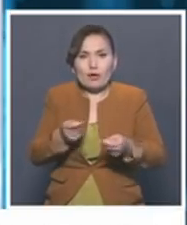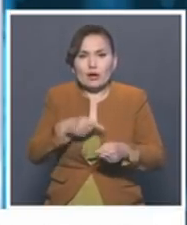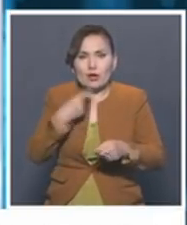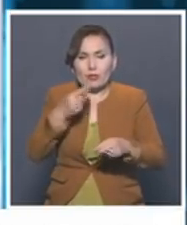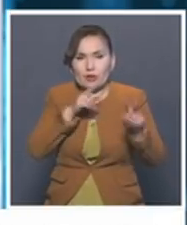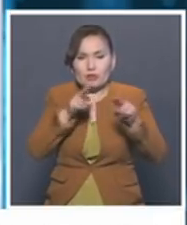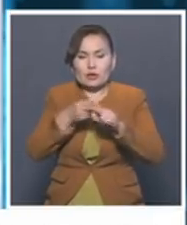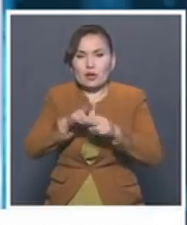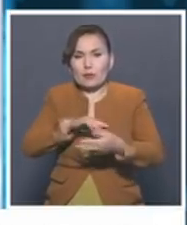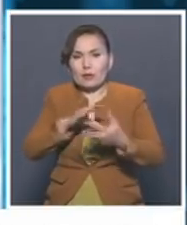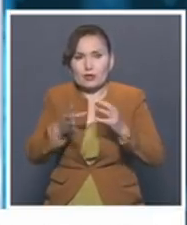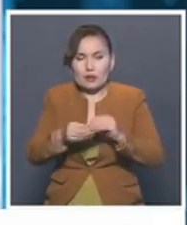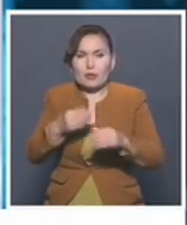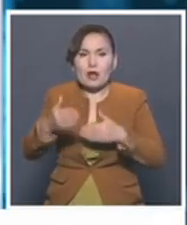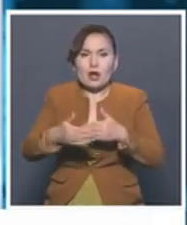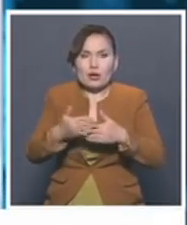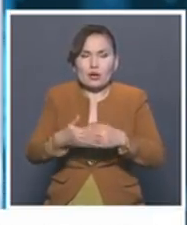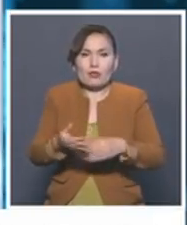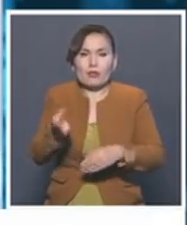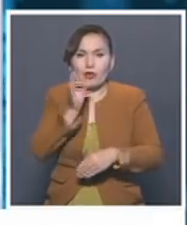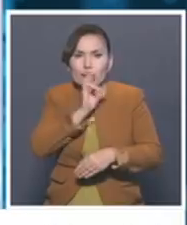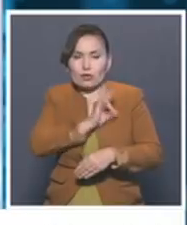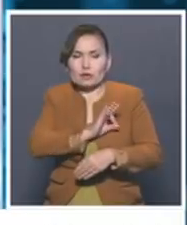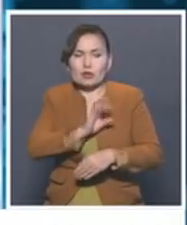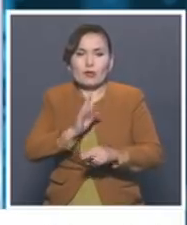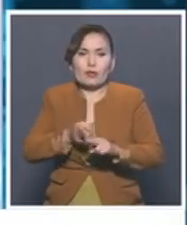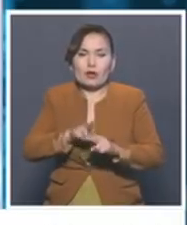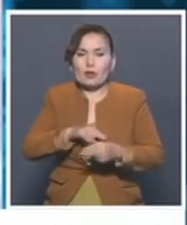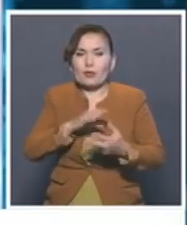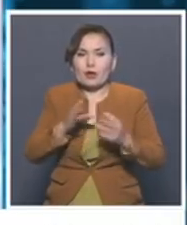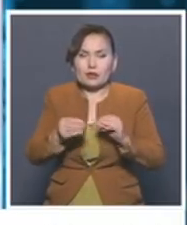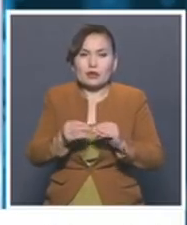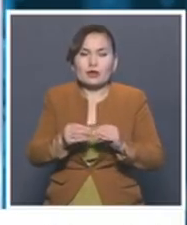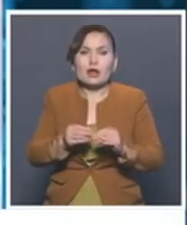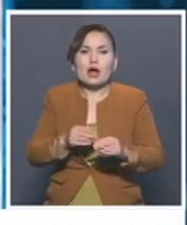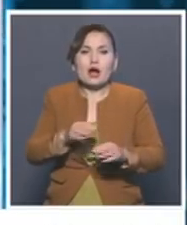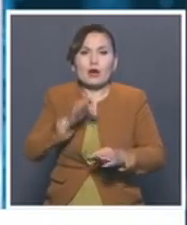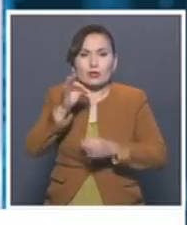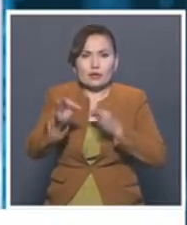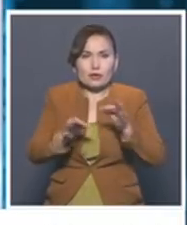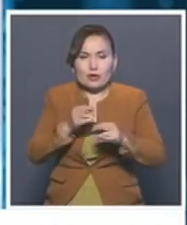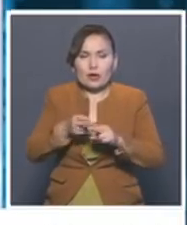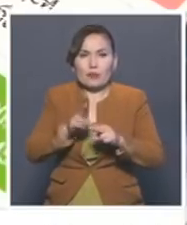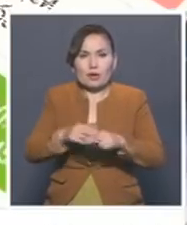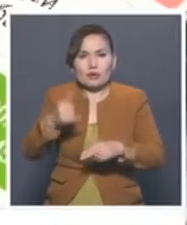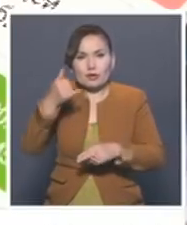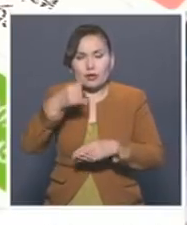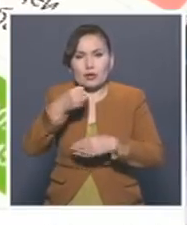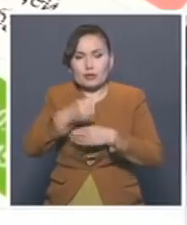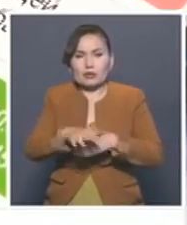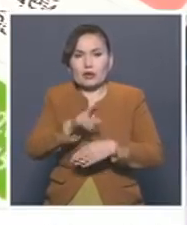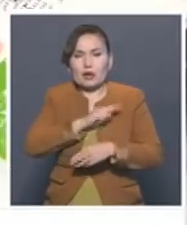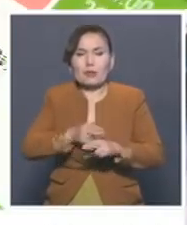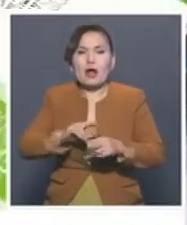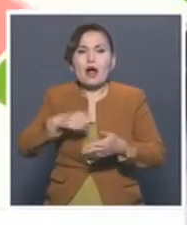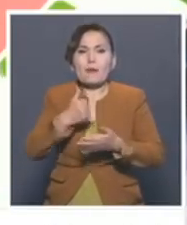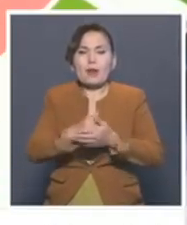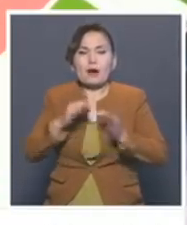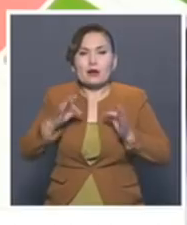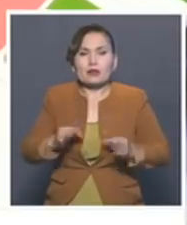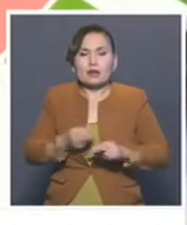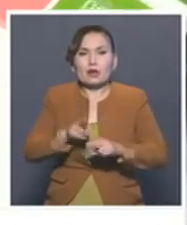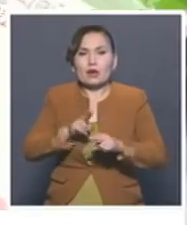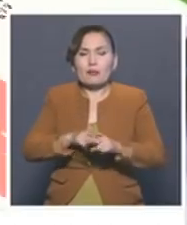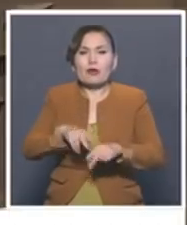зерттеу, шара қолдану біздің міндетімізге кірмейді. Бірақ ошу көбейген соң тәулік бойғы қол орталықты іске қостық. Бас прокуратура Дамумед